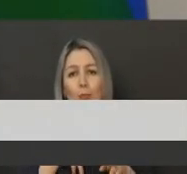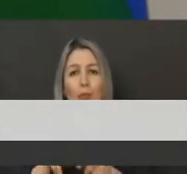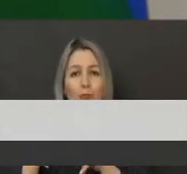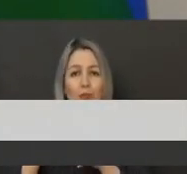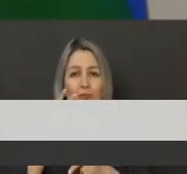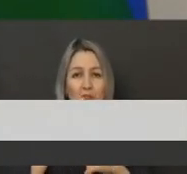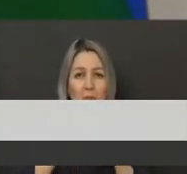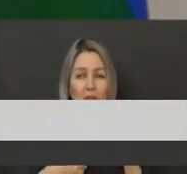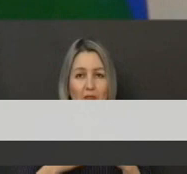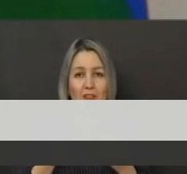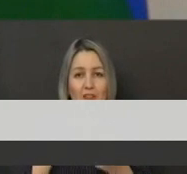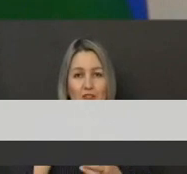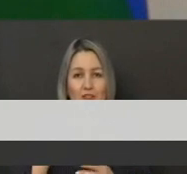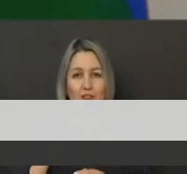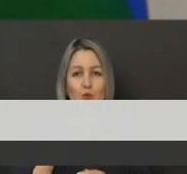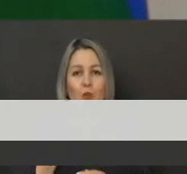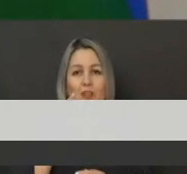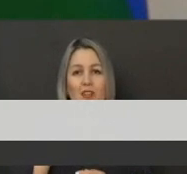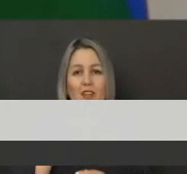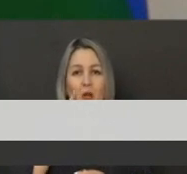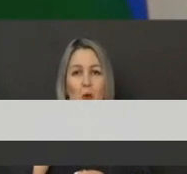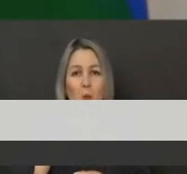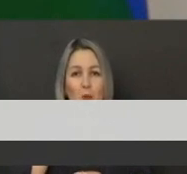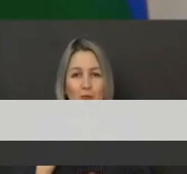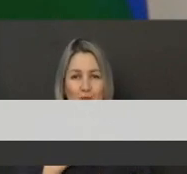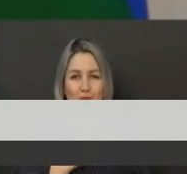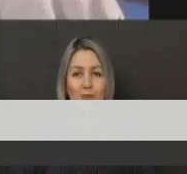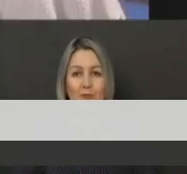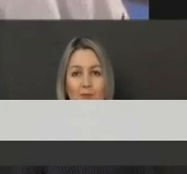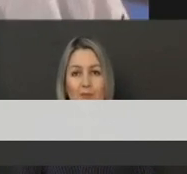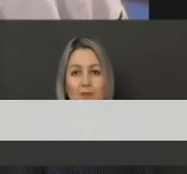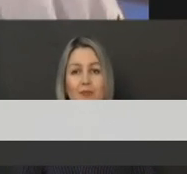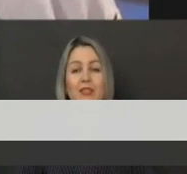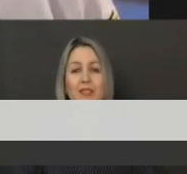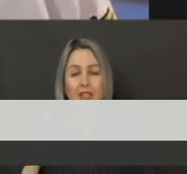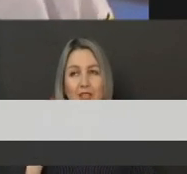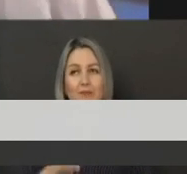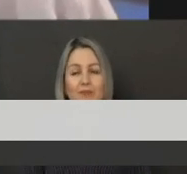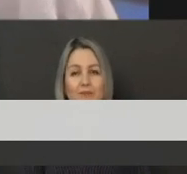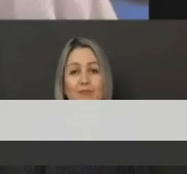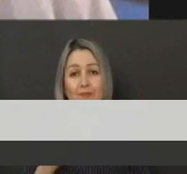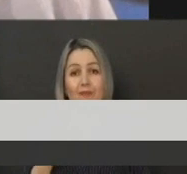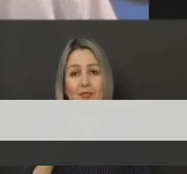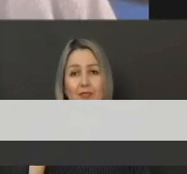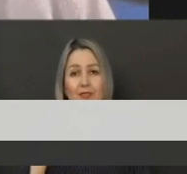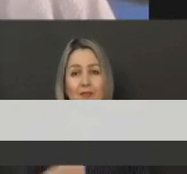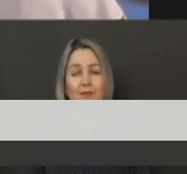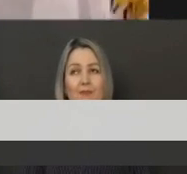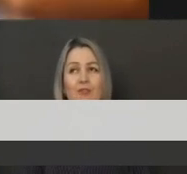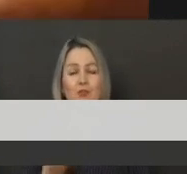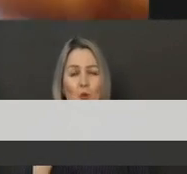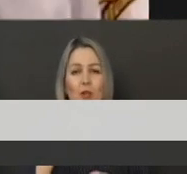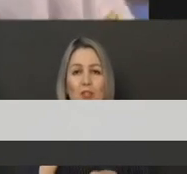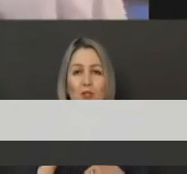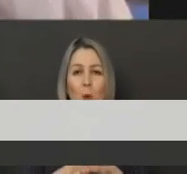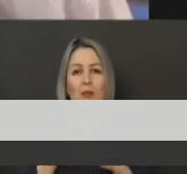9-летний сургутянин Николай Крылов. К слову, недавно мальчик попал в Книгу рекордов России. С борцовского мостика он выполнил 30